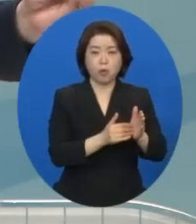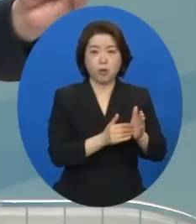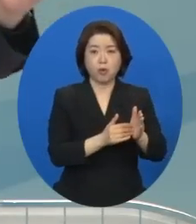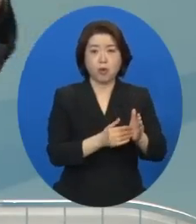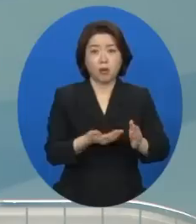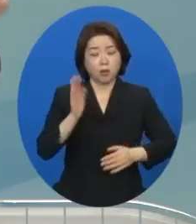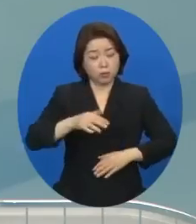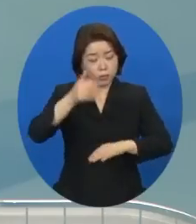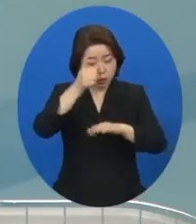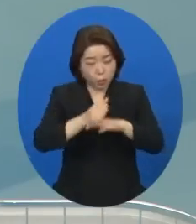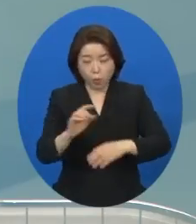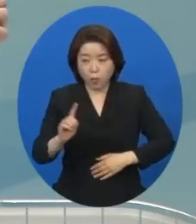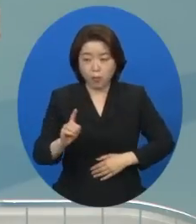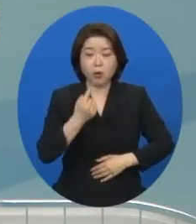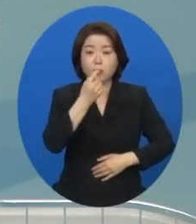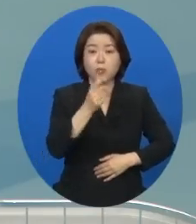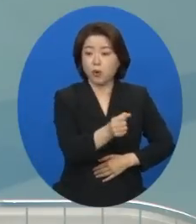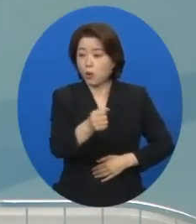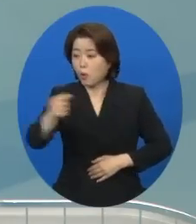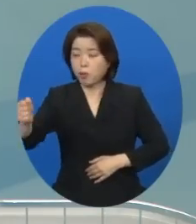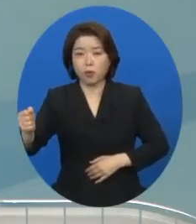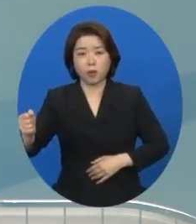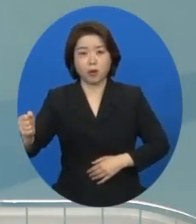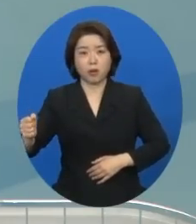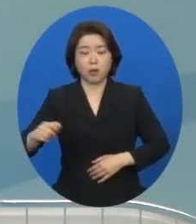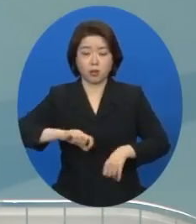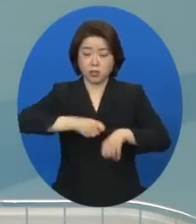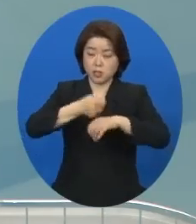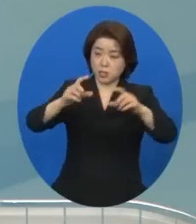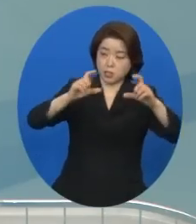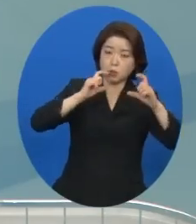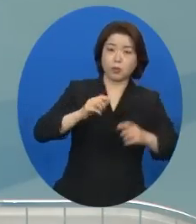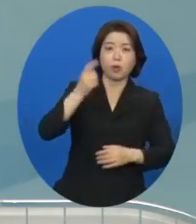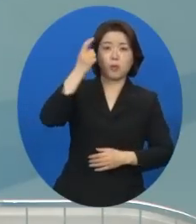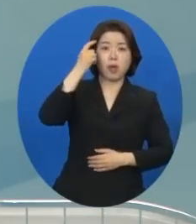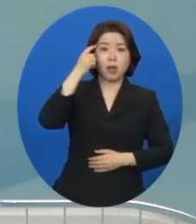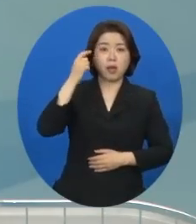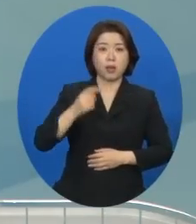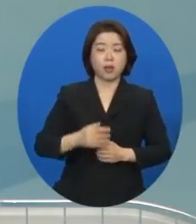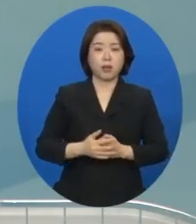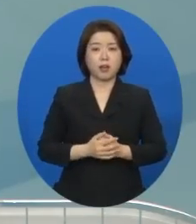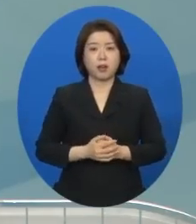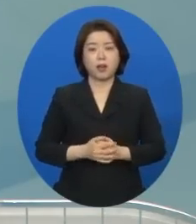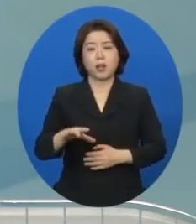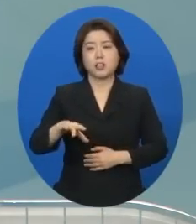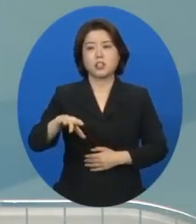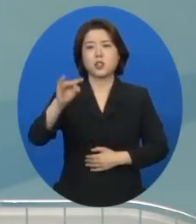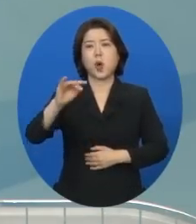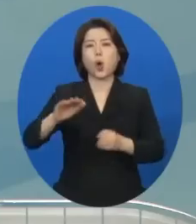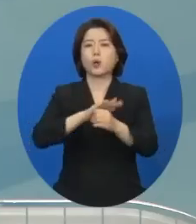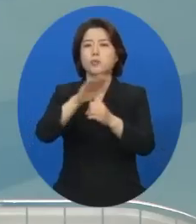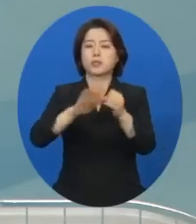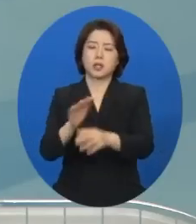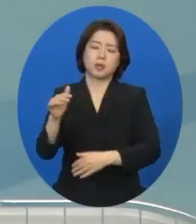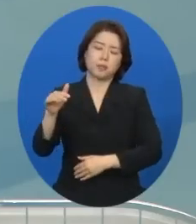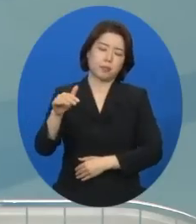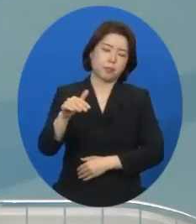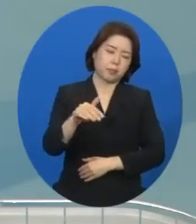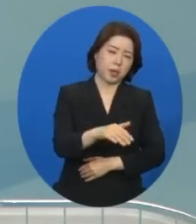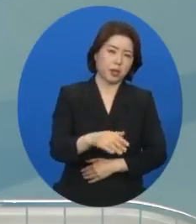옮기는 이런 무서운 징계를 왜 받게 되는 거죠? 처음 사랑을 잃어버렸다는